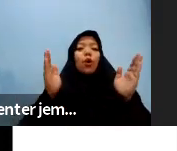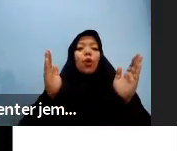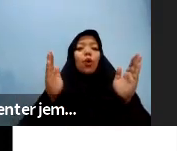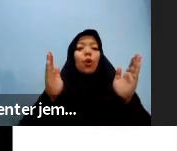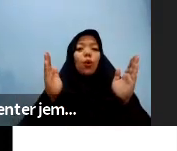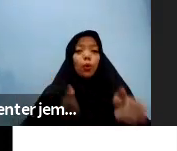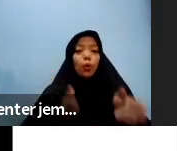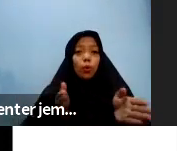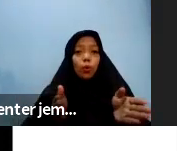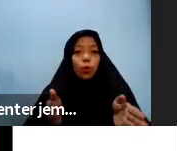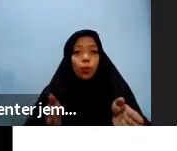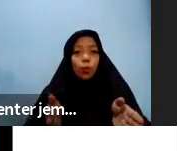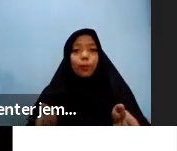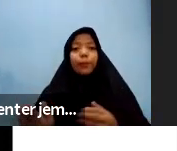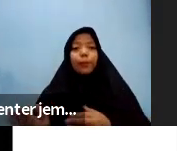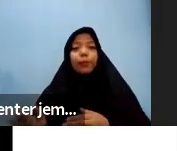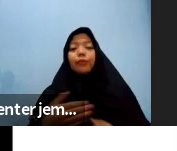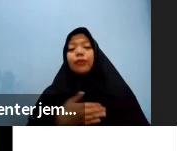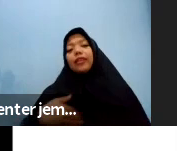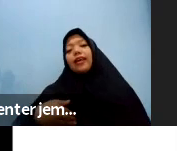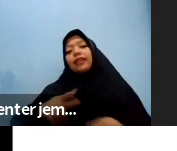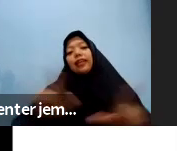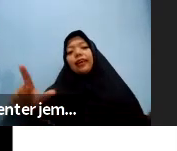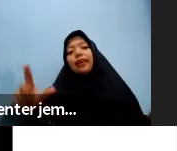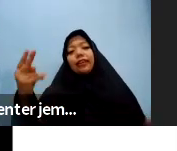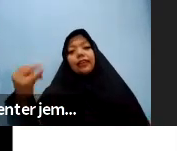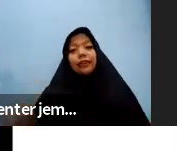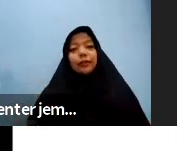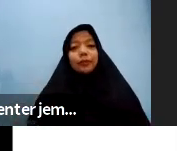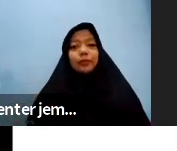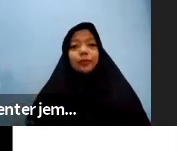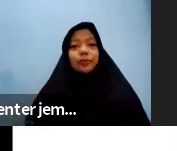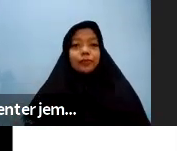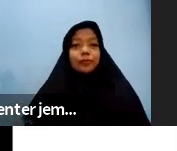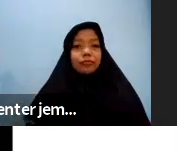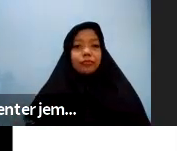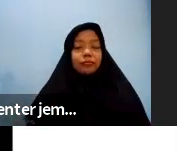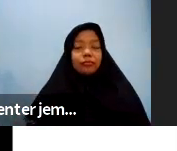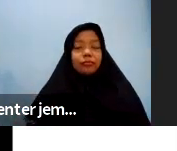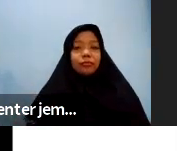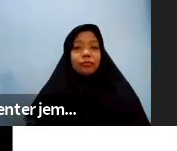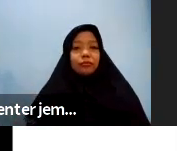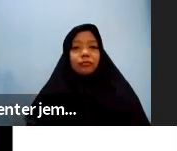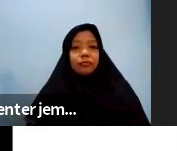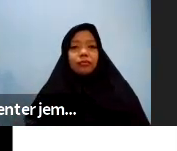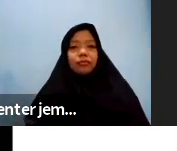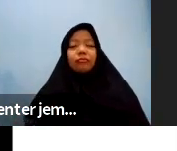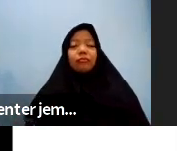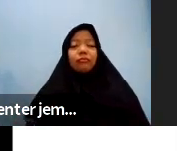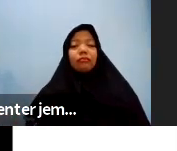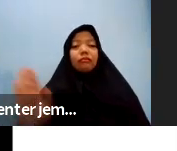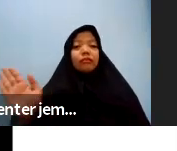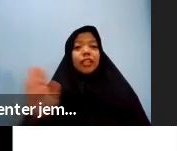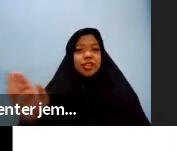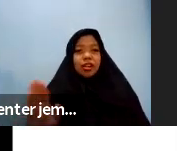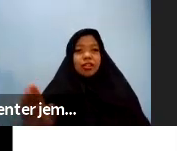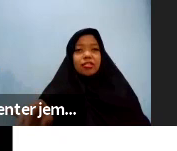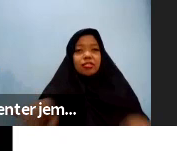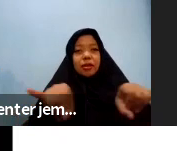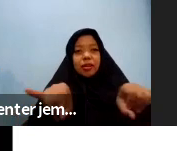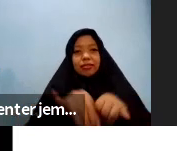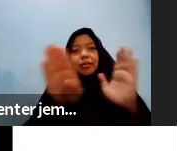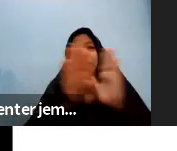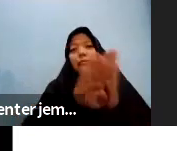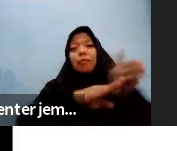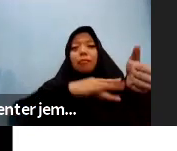ini bisa kita bagikan karena ini lebih populer ini jadi tidak terkesan pembelajaran ya jadi lebih asyik